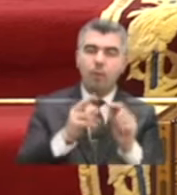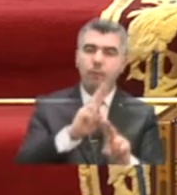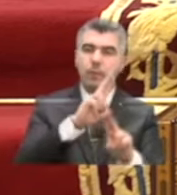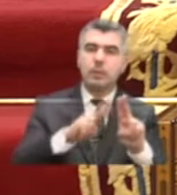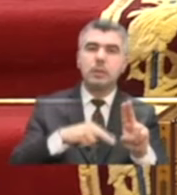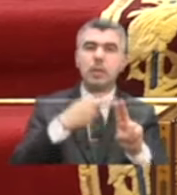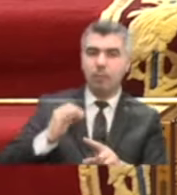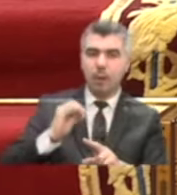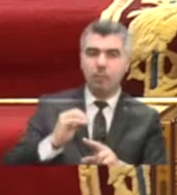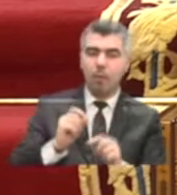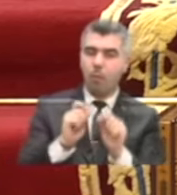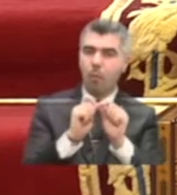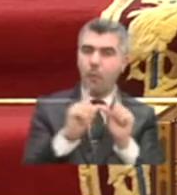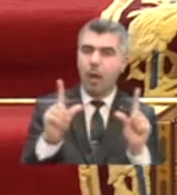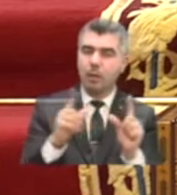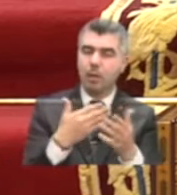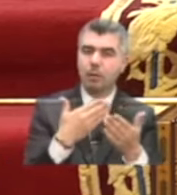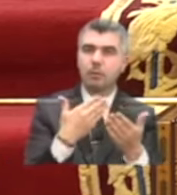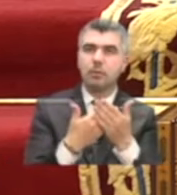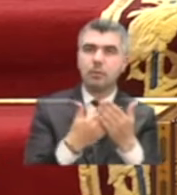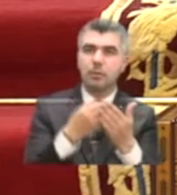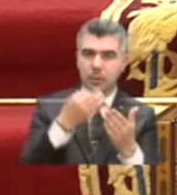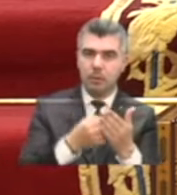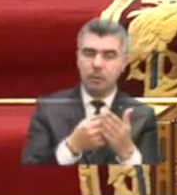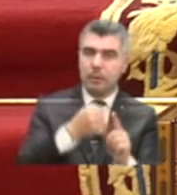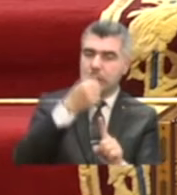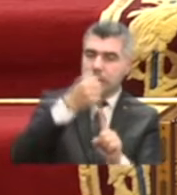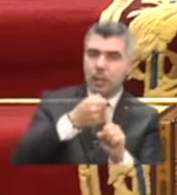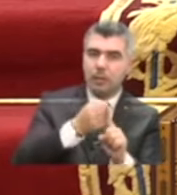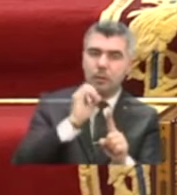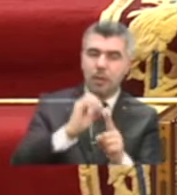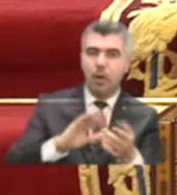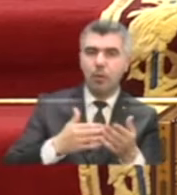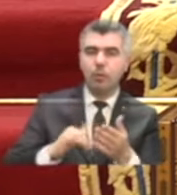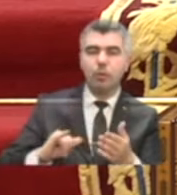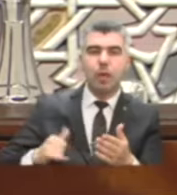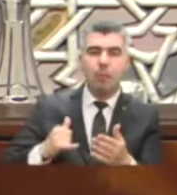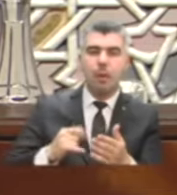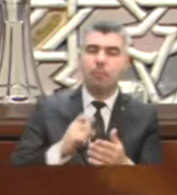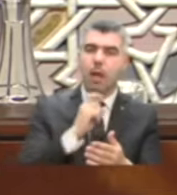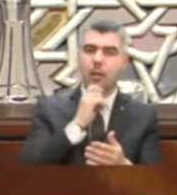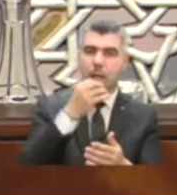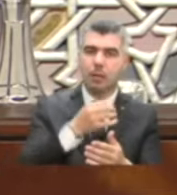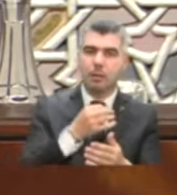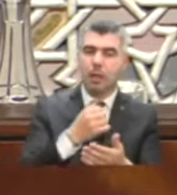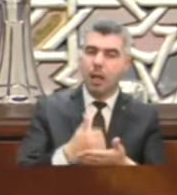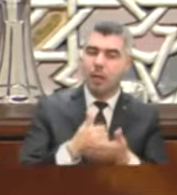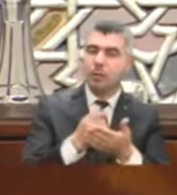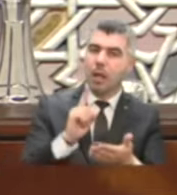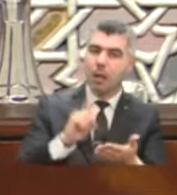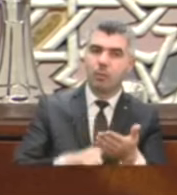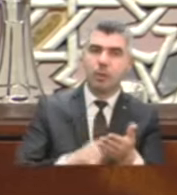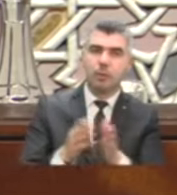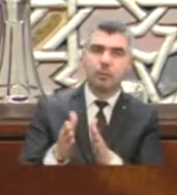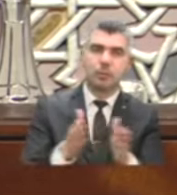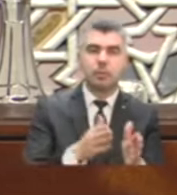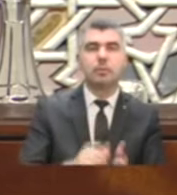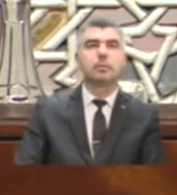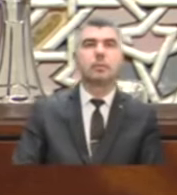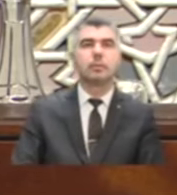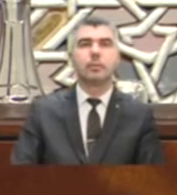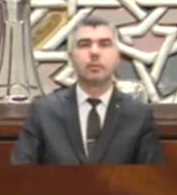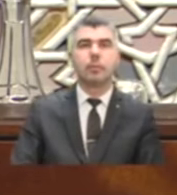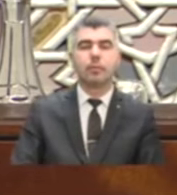الشباب. اليوم بصراحه رغم المجهودات الجباره اللي كتقوم بها الشباب مازال محتاج. شكرا السيد النائب محترم. هل